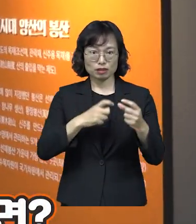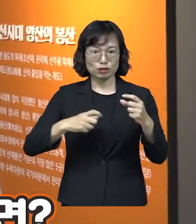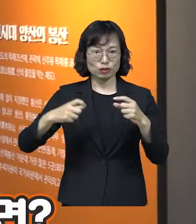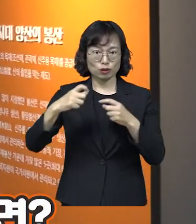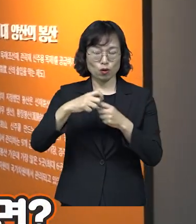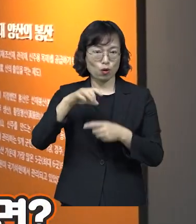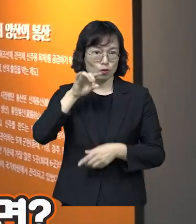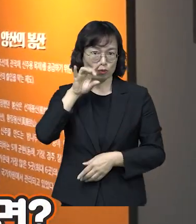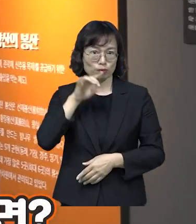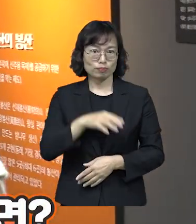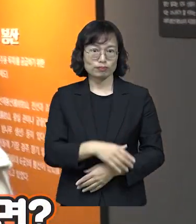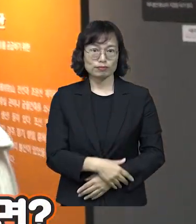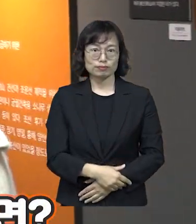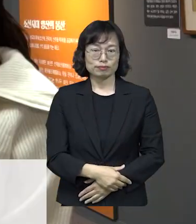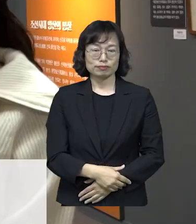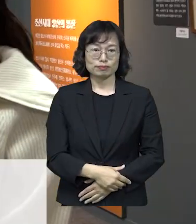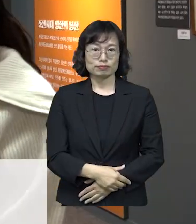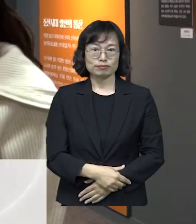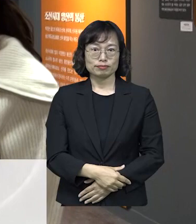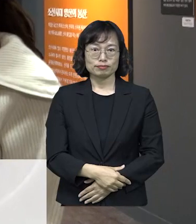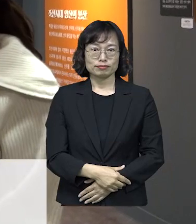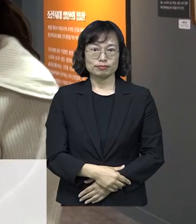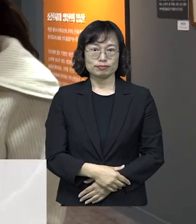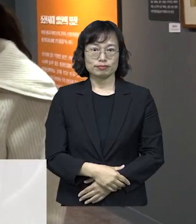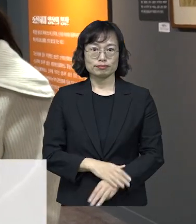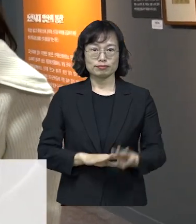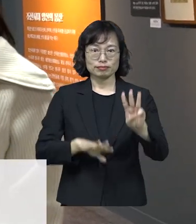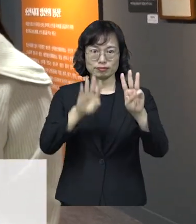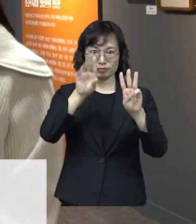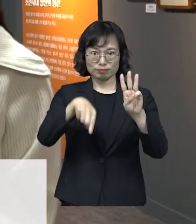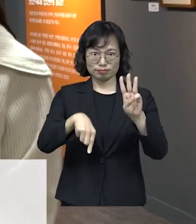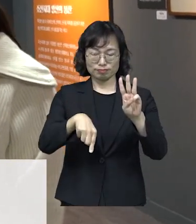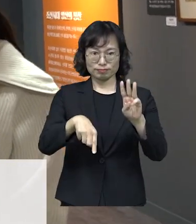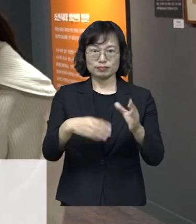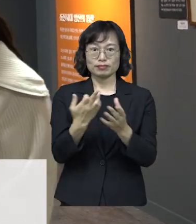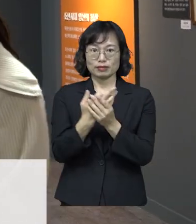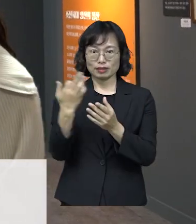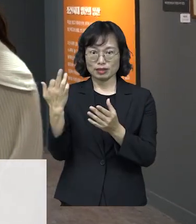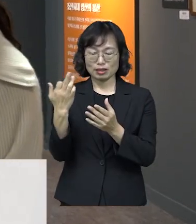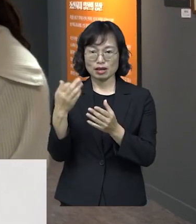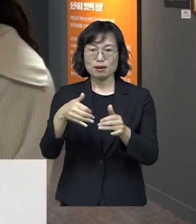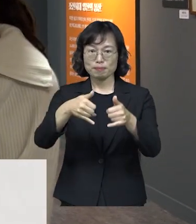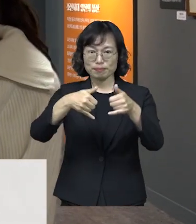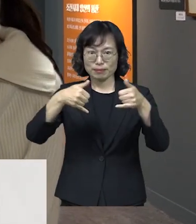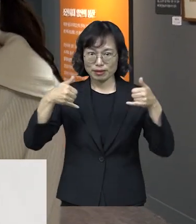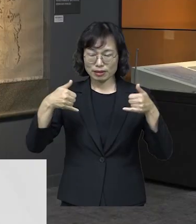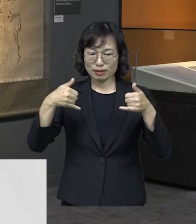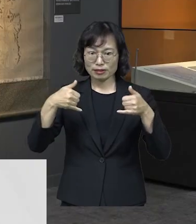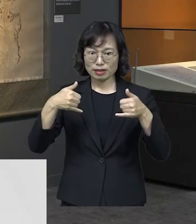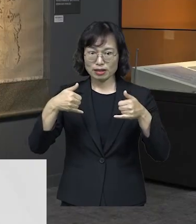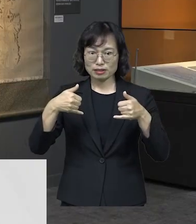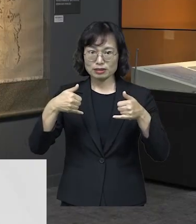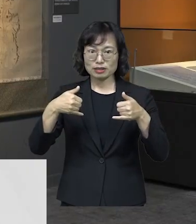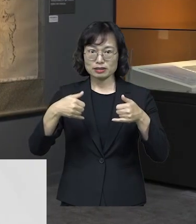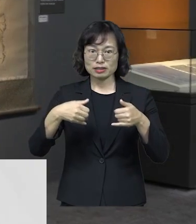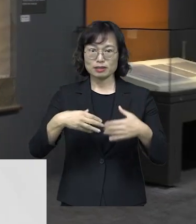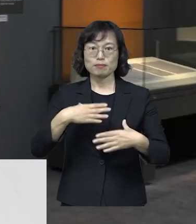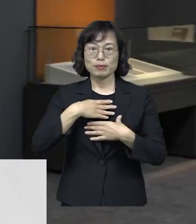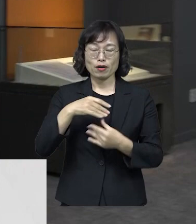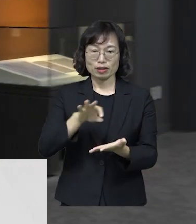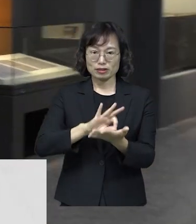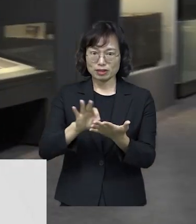조금 더 살펴보고 싶은데요. 예, 그러면 이제 3부 양산 반다지의